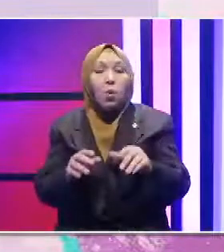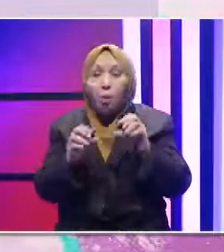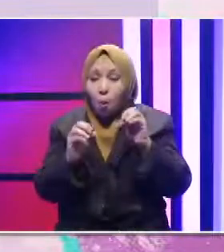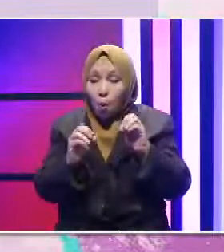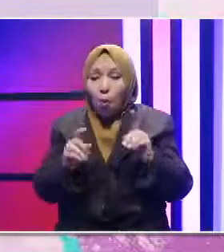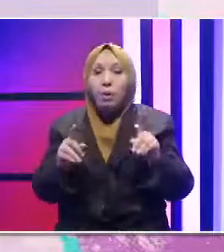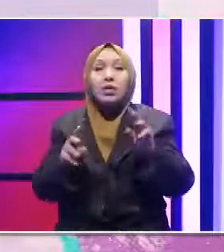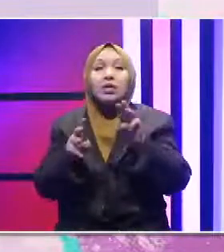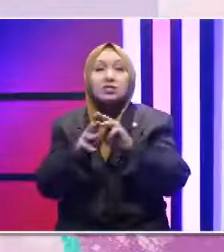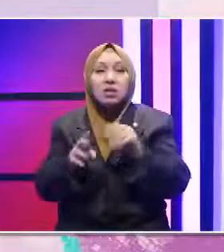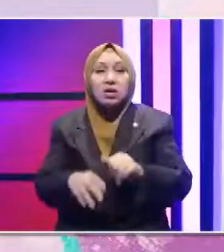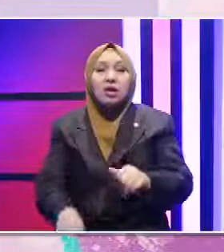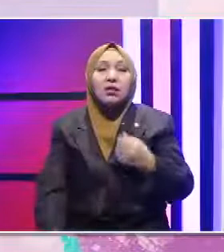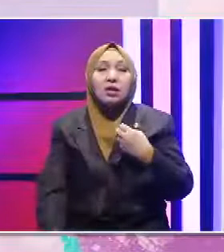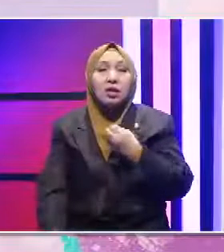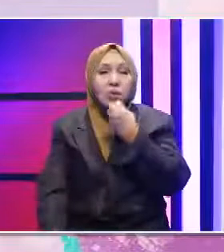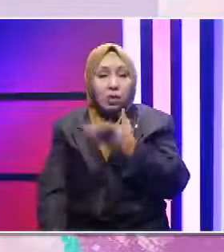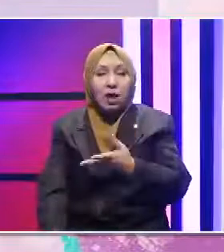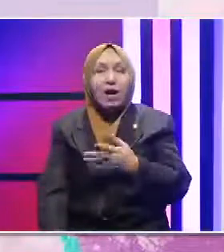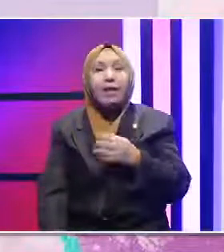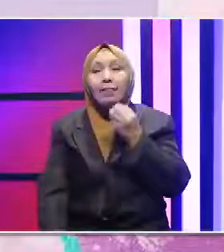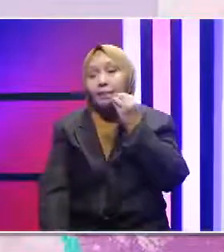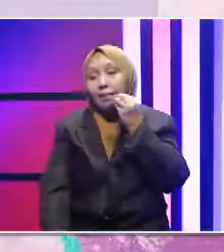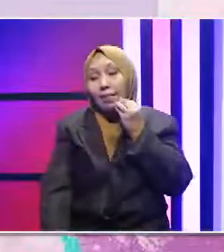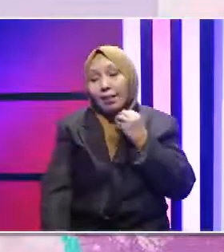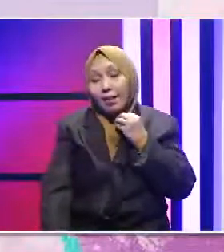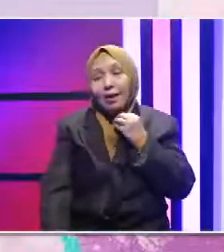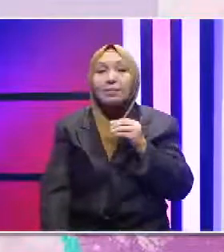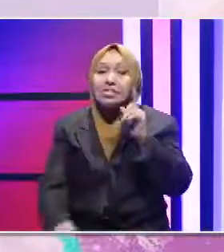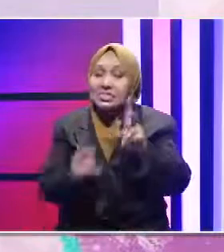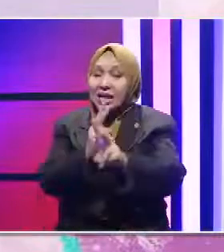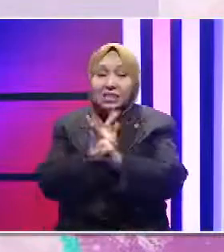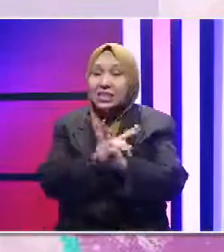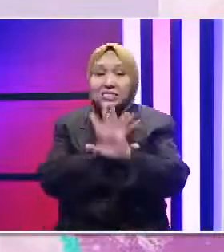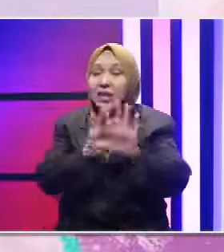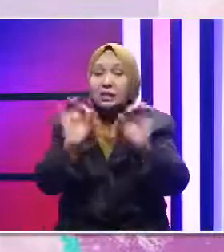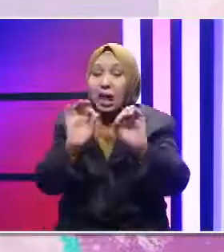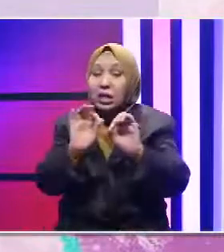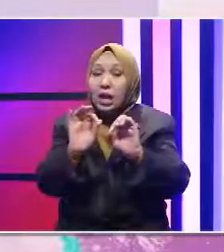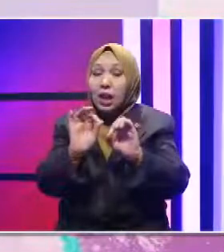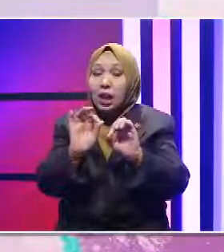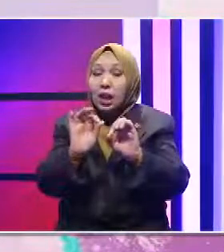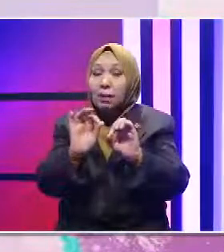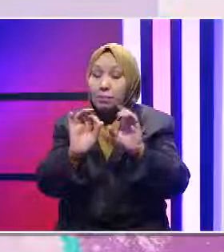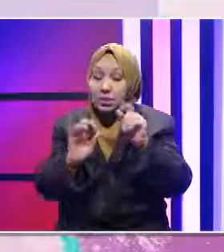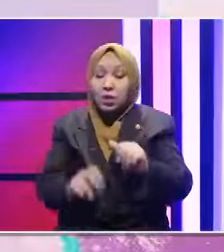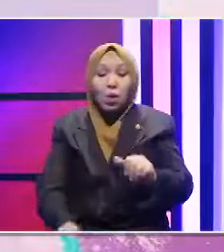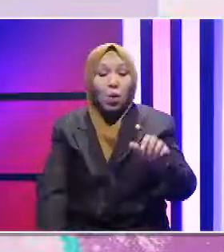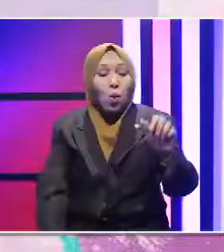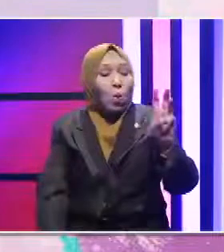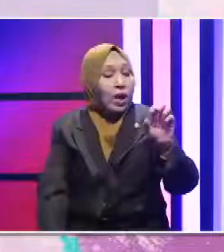tu kan. Lagi belum terkeluar air liur. Terkeluar air liur. Jadi kena hati-hati, jangan tak ada langsung pula. Kan? Wa